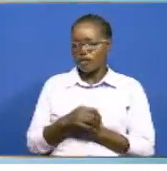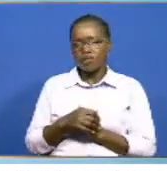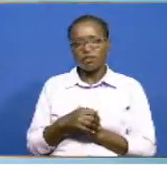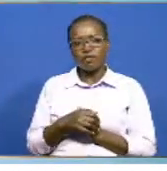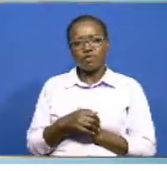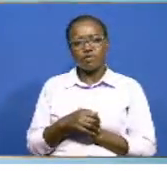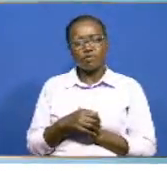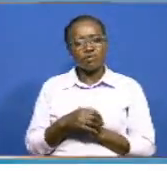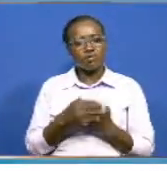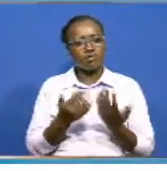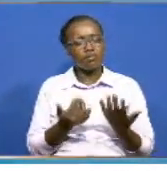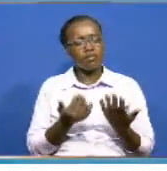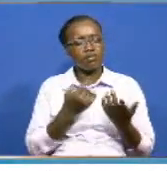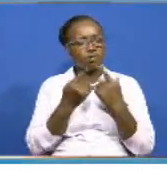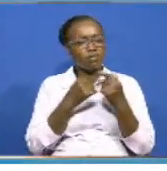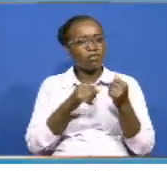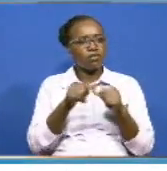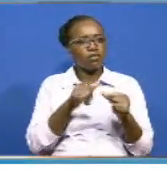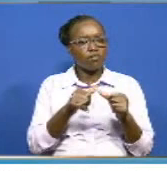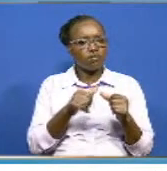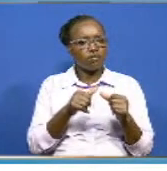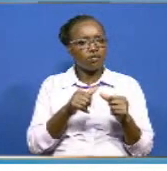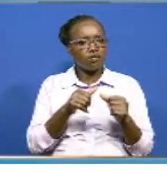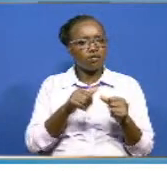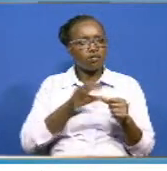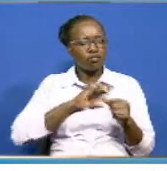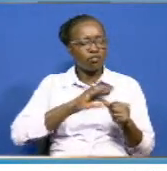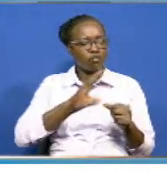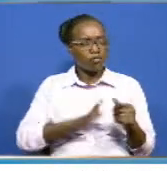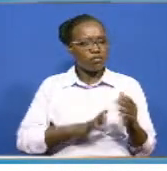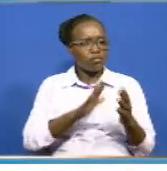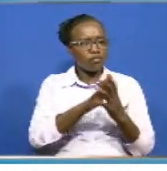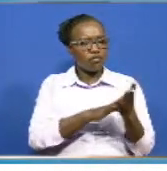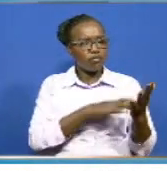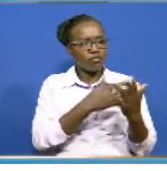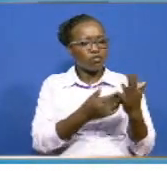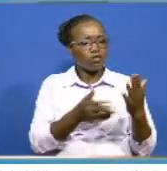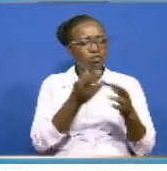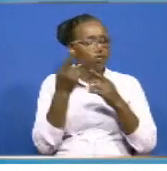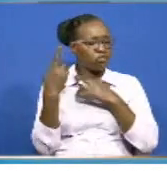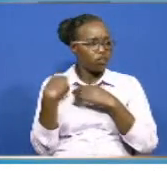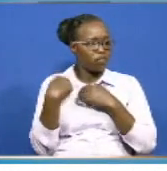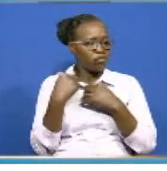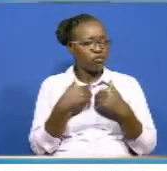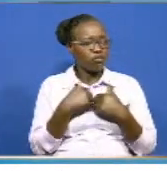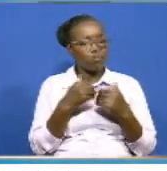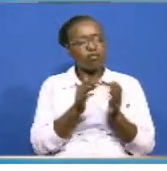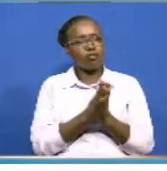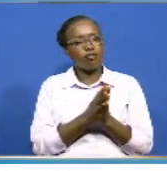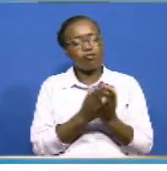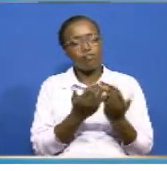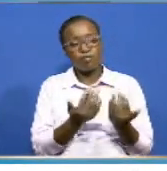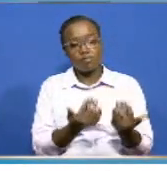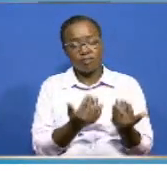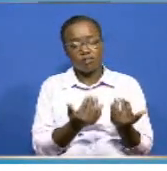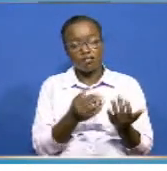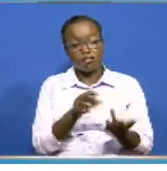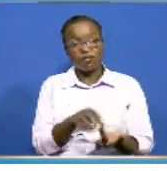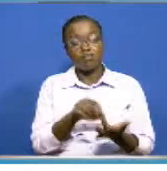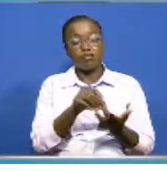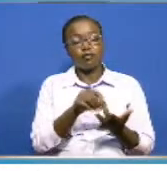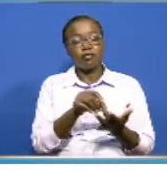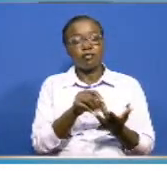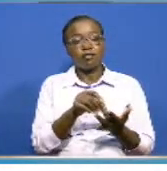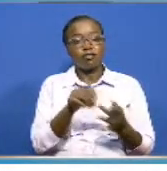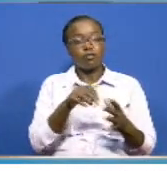ningependa tuzungumze kuhusiana na pengine wale wamiliki wa mitandao yenyewe, yale majukumu ambayo wamechukua, na ningependa tuangalie hususan mambo yalivyokuwa